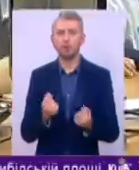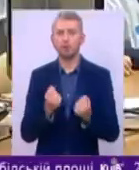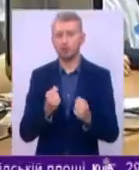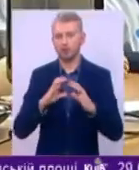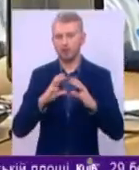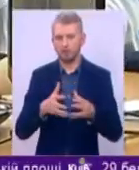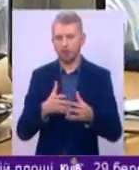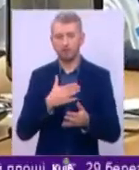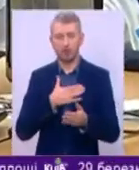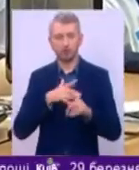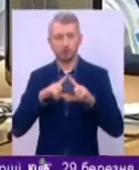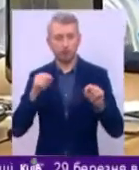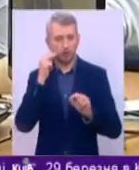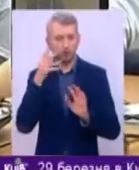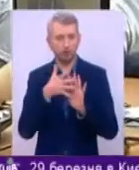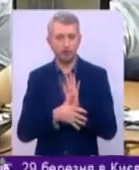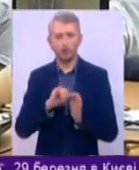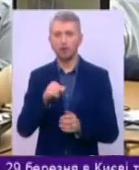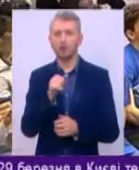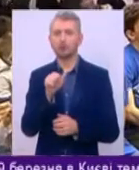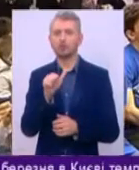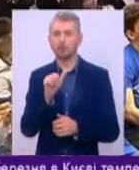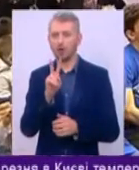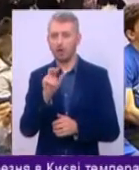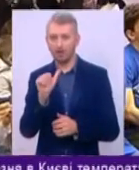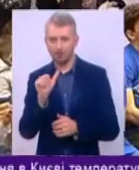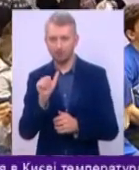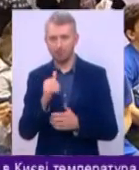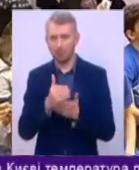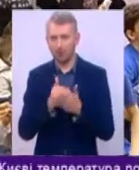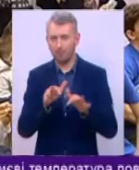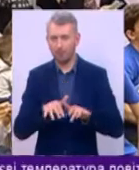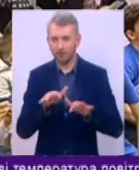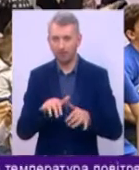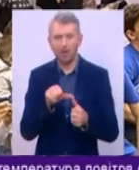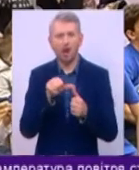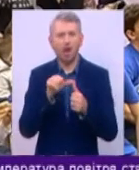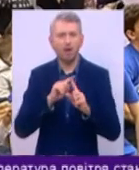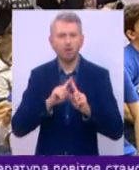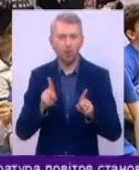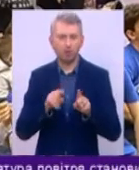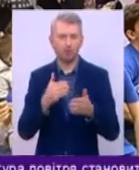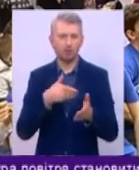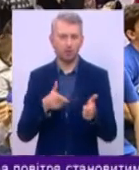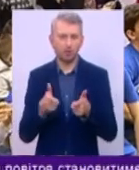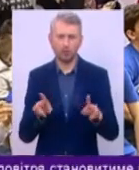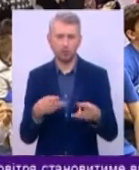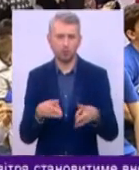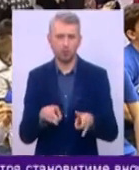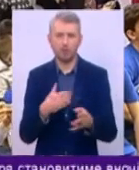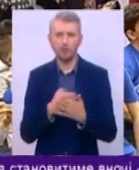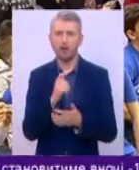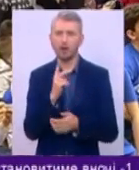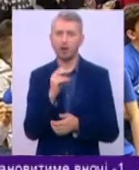мир. В нашей школе изучается Java-программирование. Особой подготовки не нужно, ведь